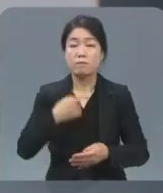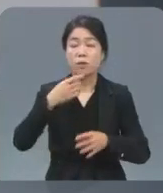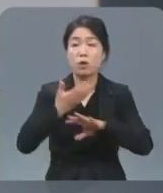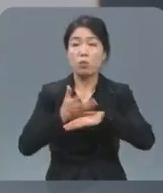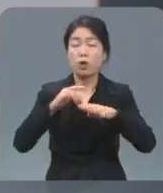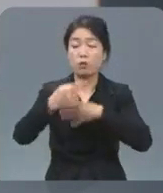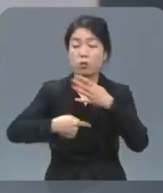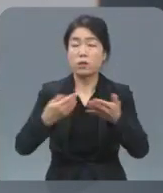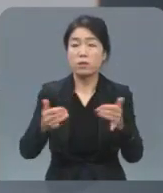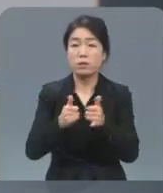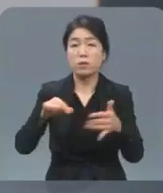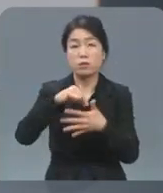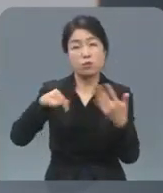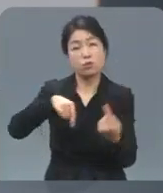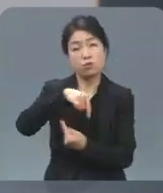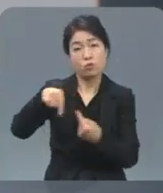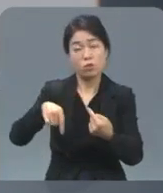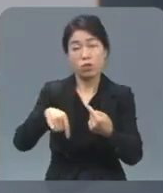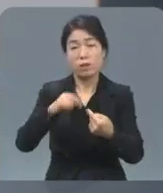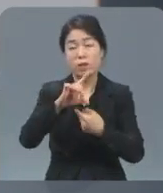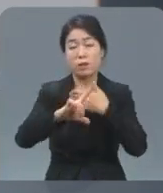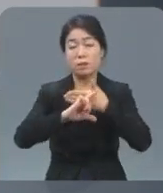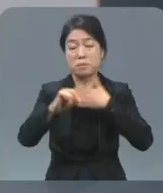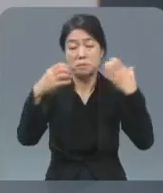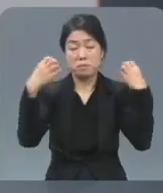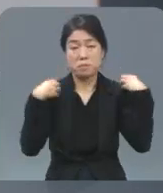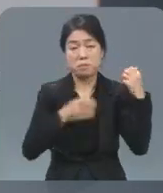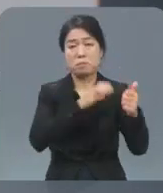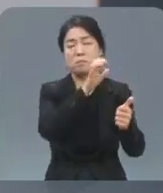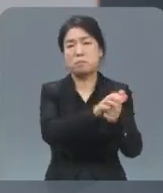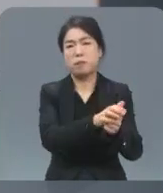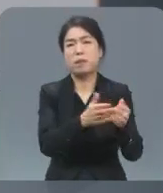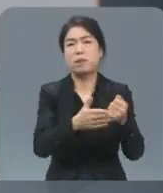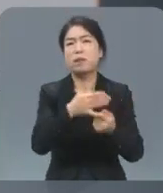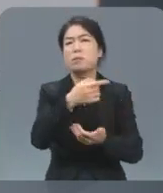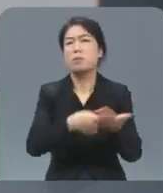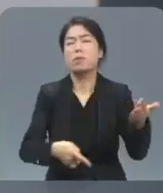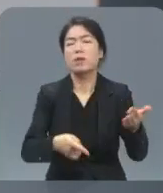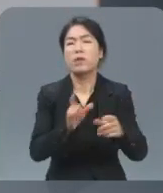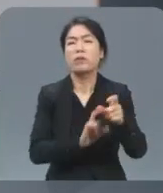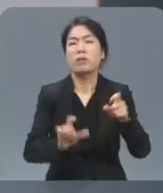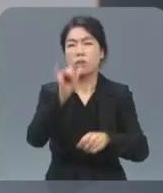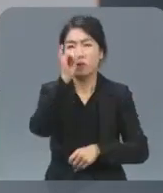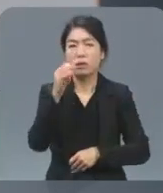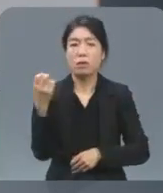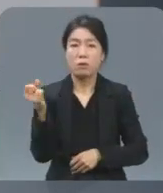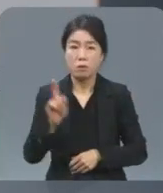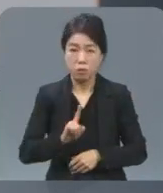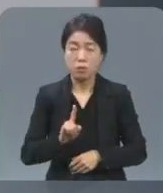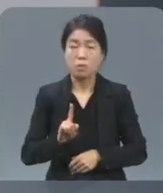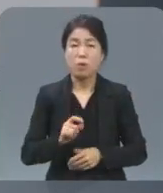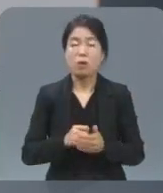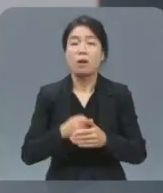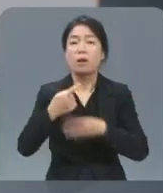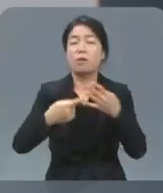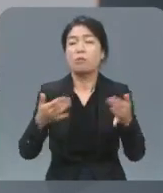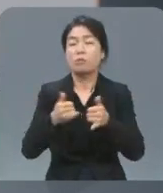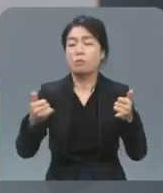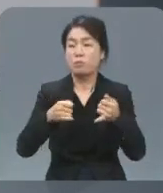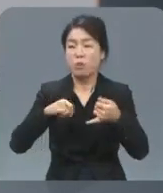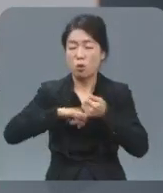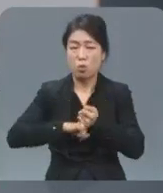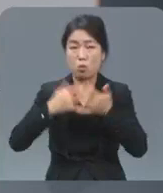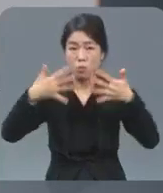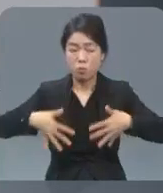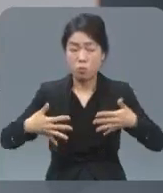외국인 계절 근로자 프로그램 운영을 자치단체에 맡기면서 발생하는 부작용은 또 있습니다. 계절 근로 사업 추진의 필수 조건인